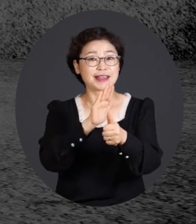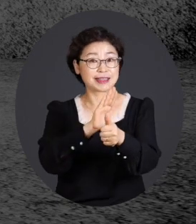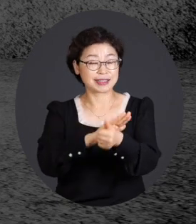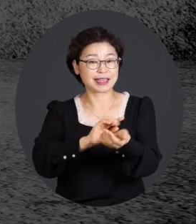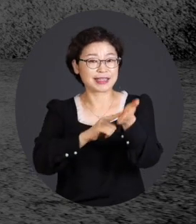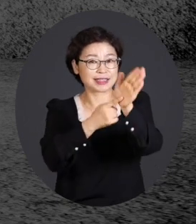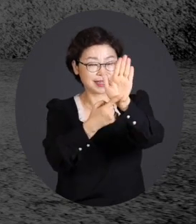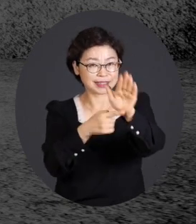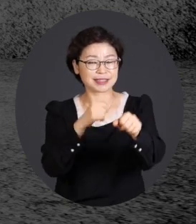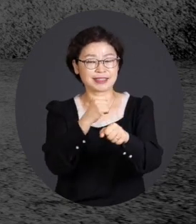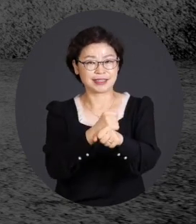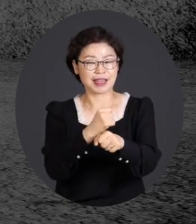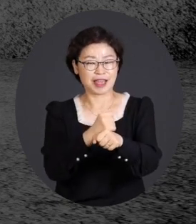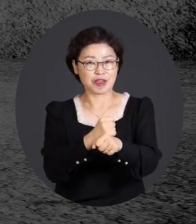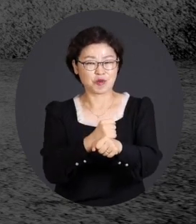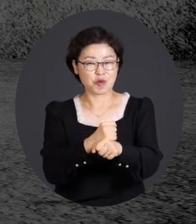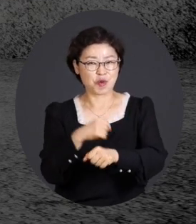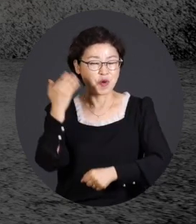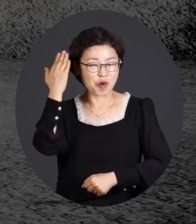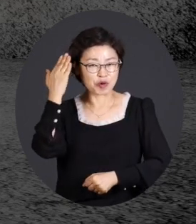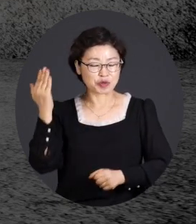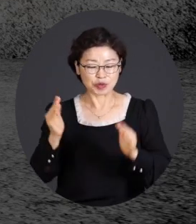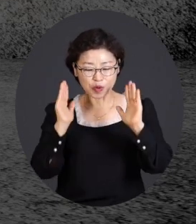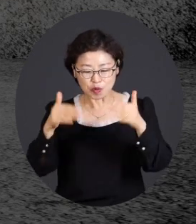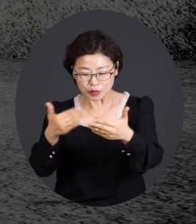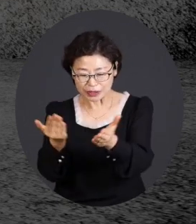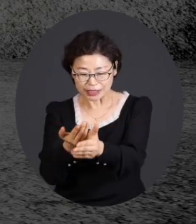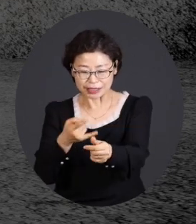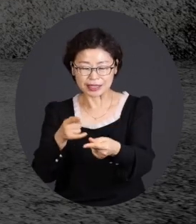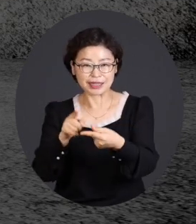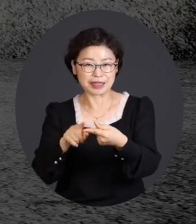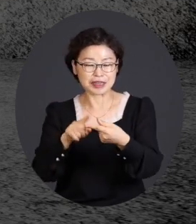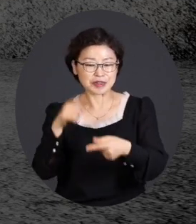됐고 국내외 학계로부터 주목을 받게 되었죠.